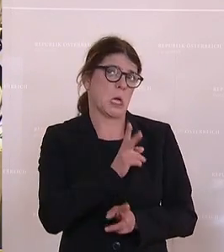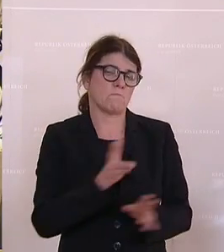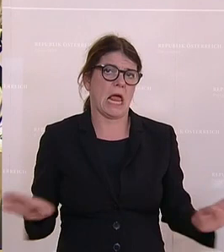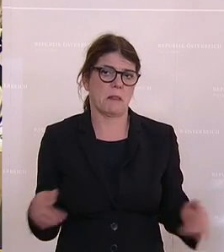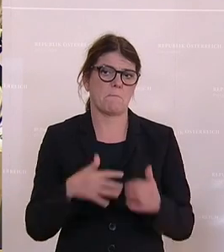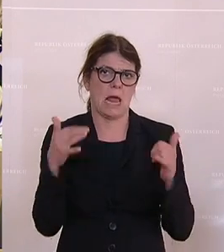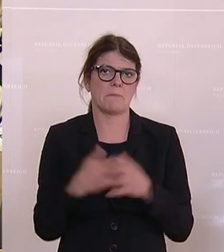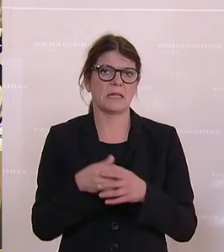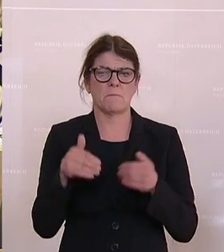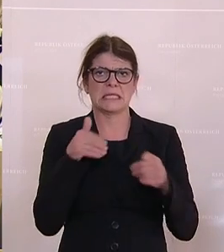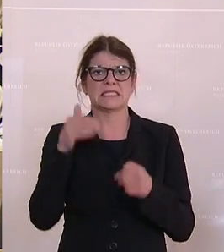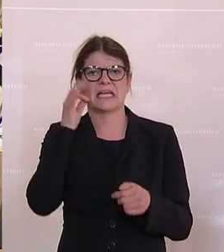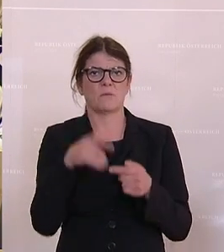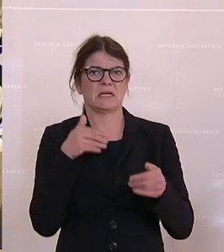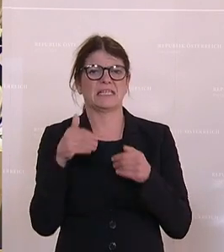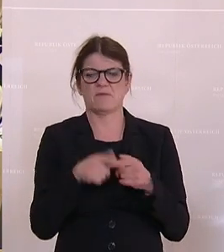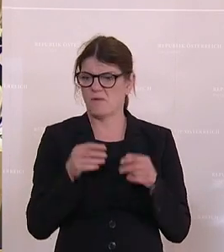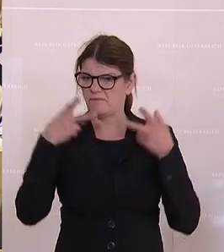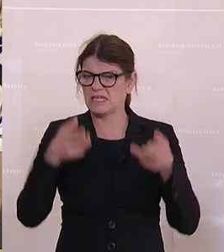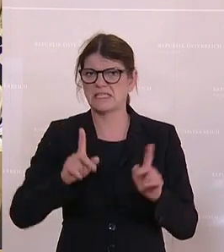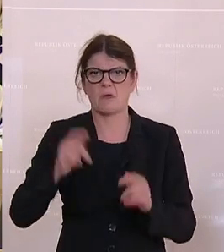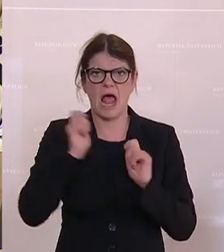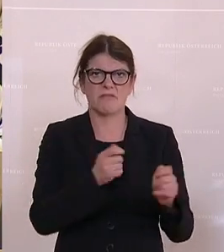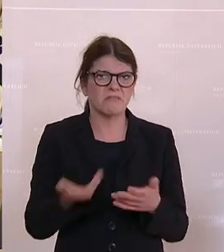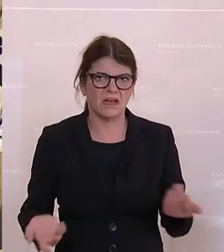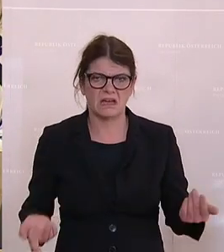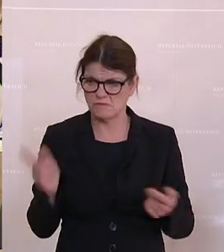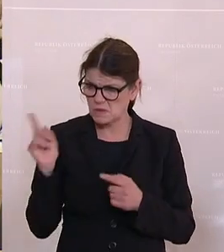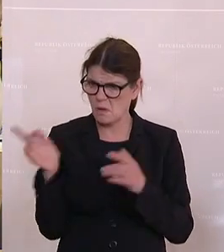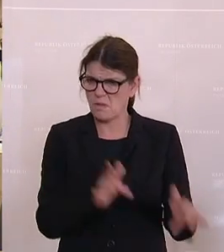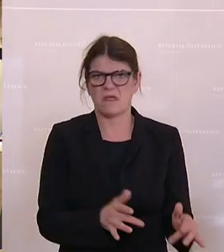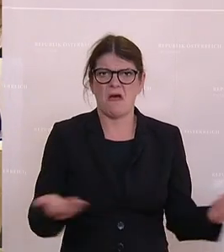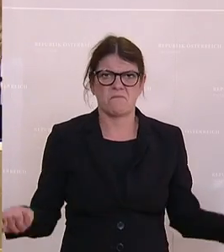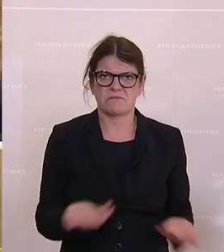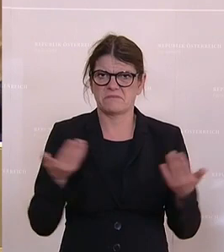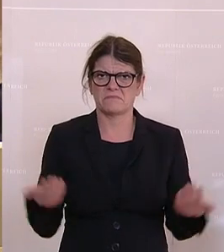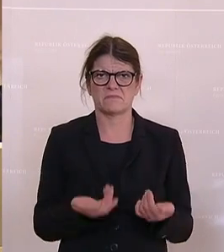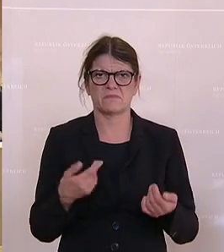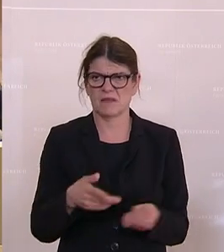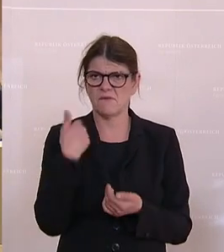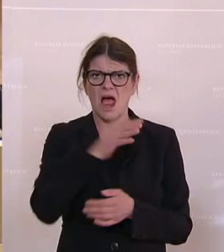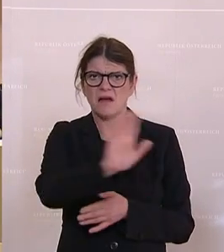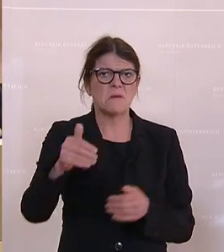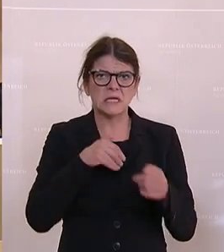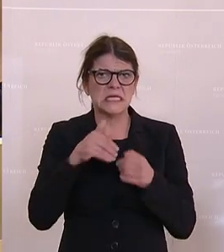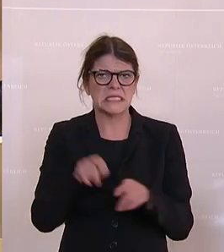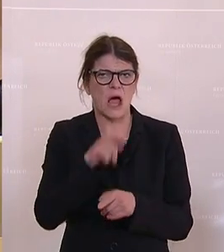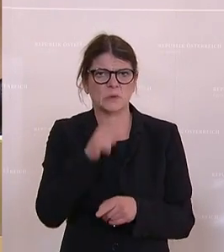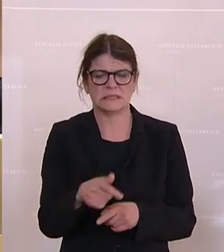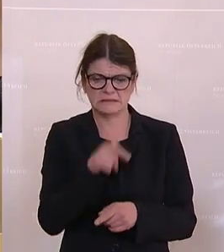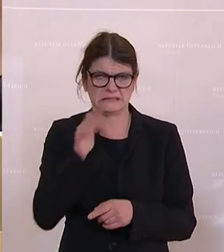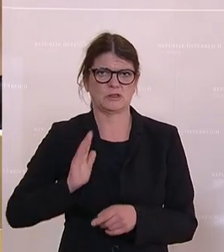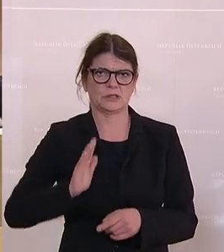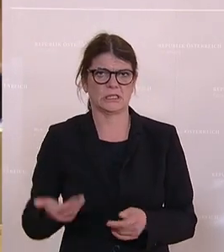Parlament, dass Ministerinnen und Minister bei Fristsetzungsanträgen anwesend sind. Das waren eure Minister auch nicht, das ist einfach